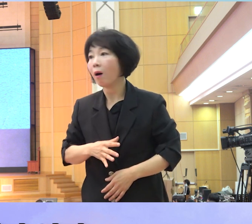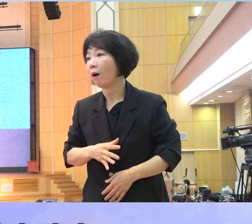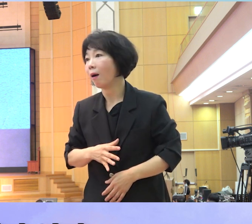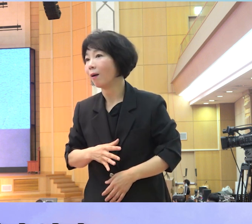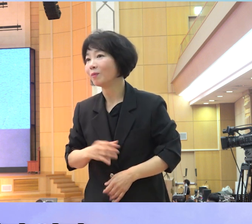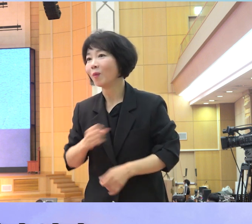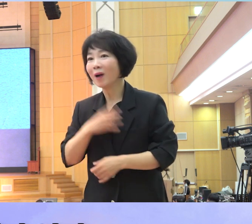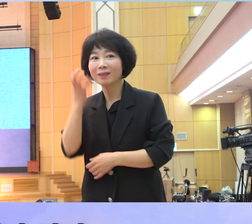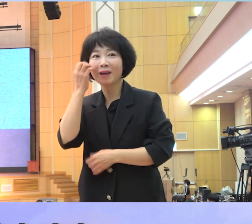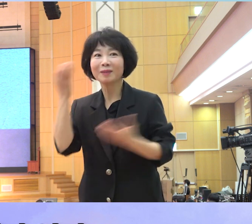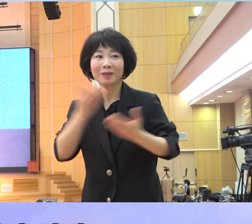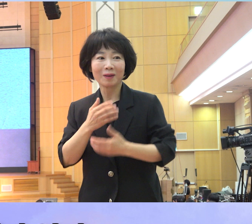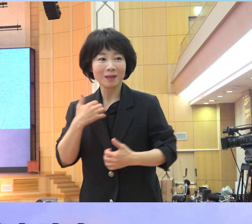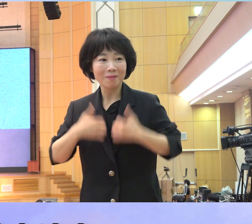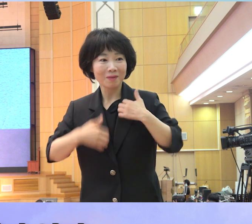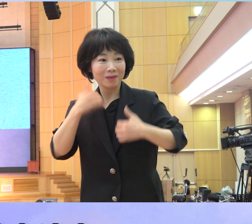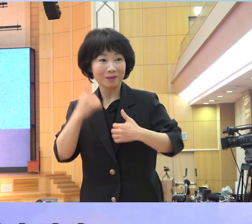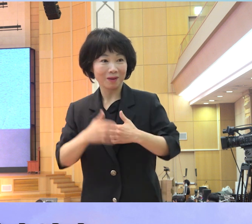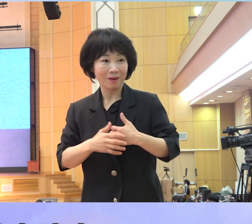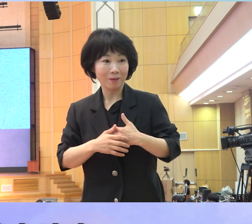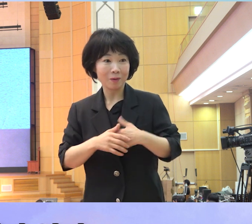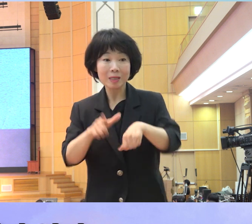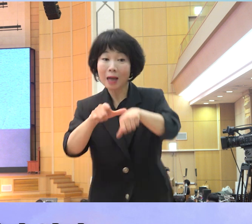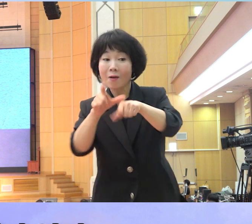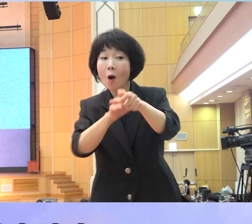그게 좀 더 지나면 뻘겋게 익어요.